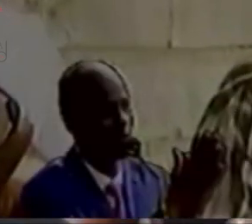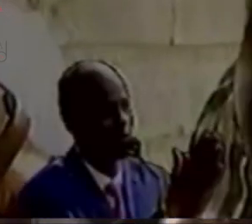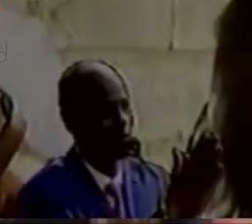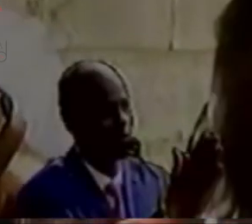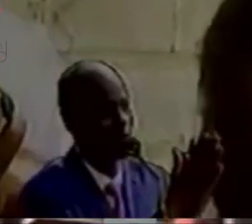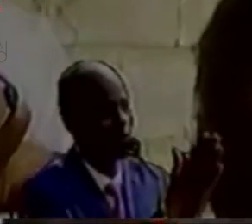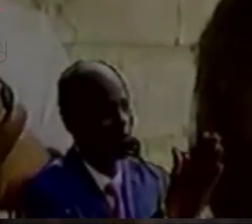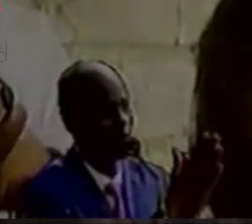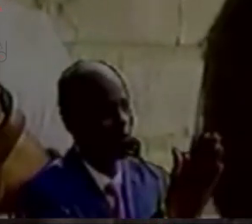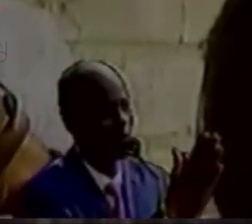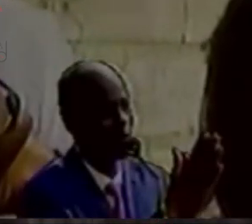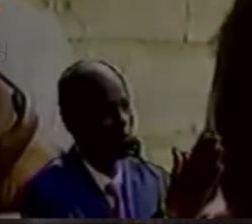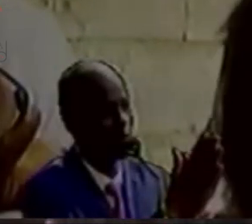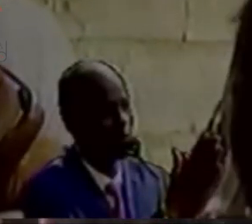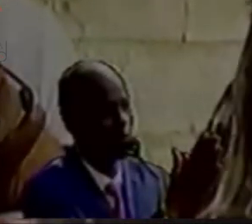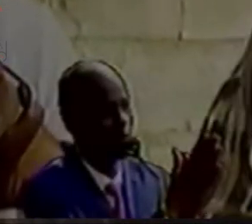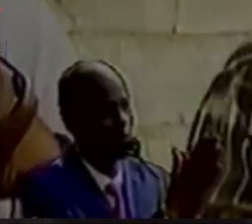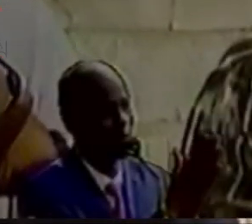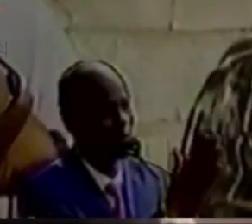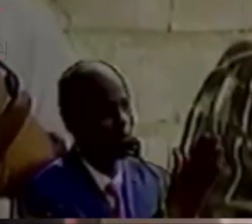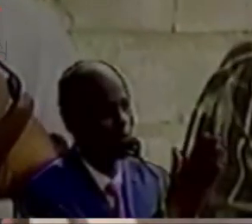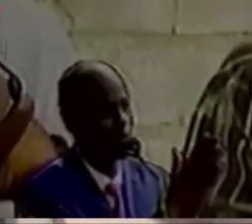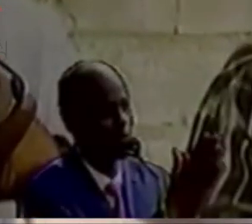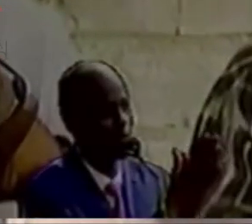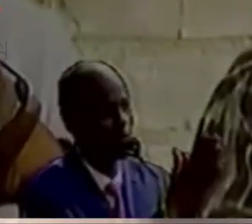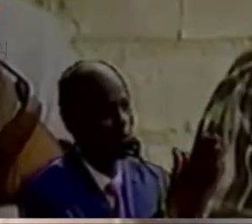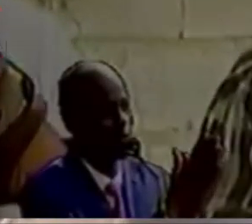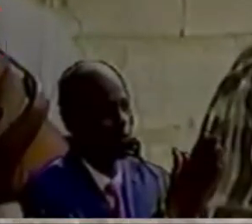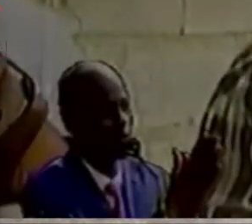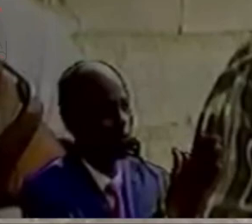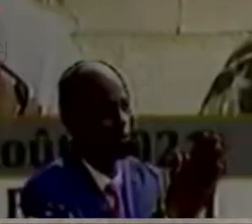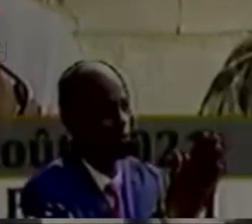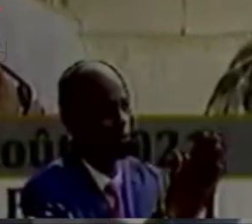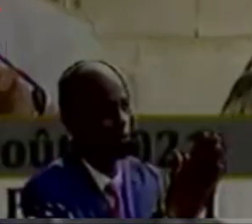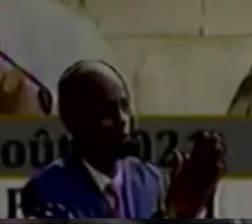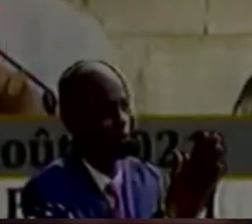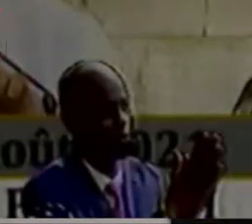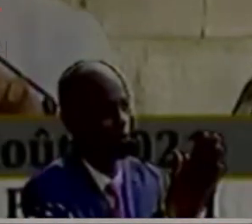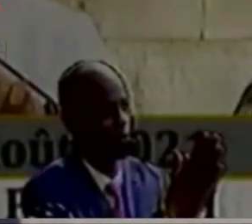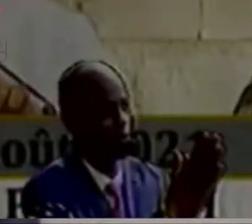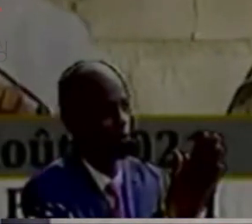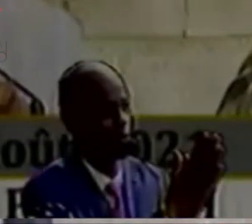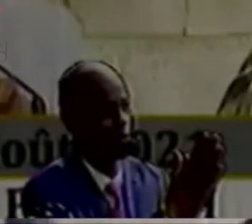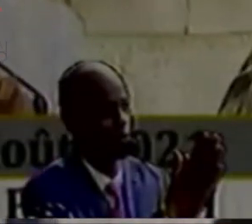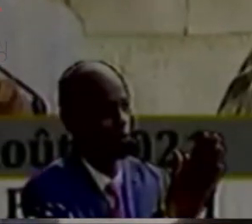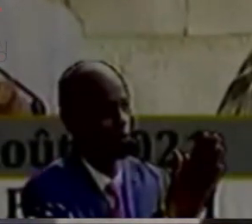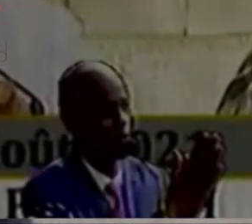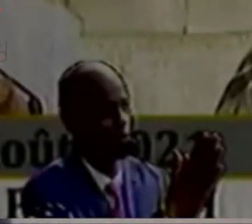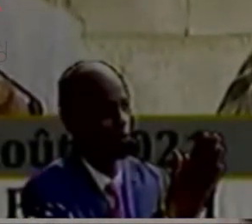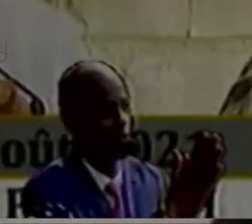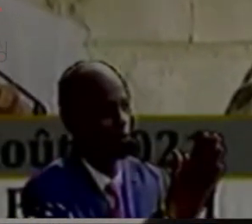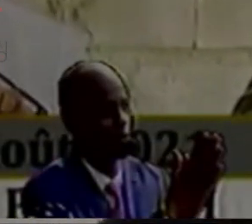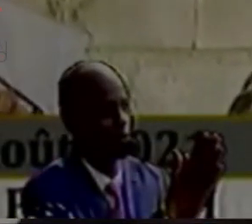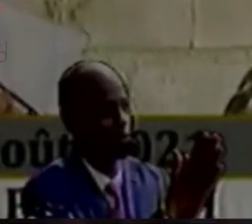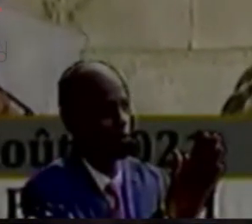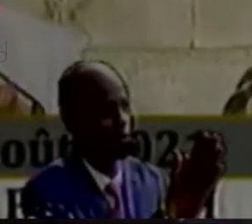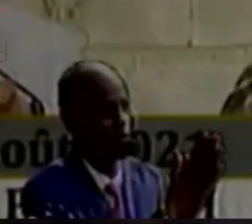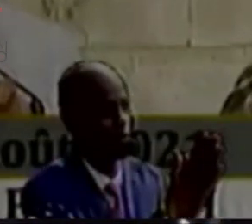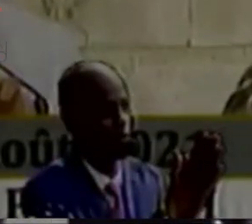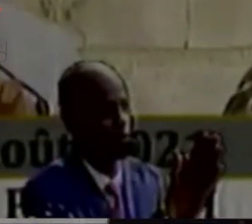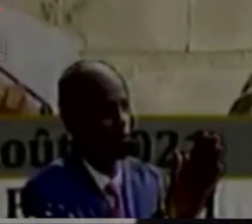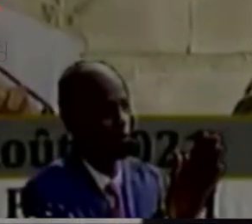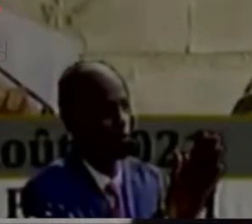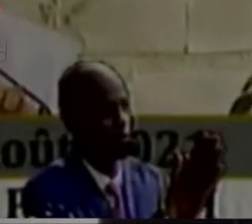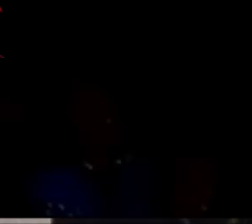agronome pour reconstruire en l'autre façon mais pour nous encourager tout pour yo kembe autosuffisance alimentaire là